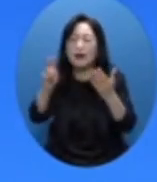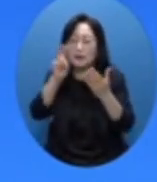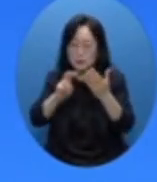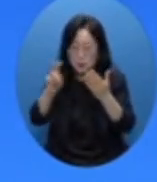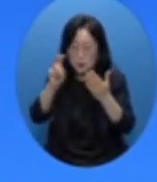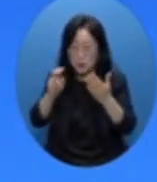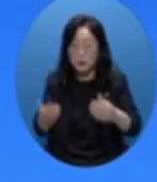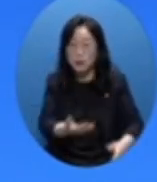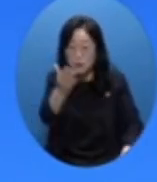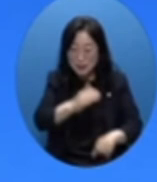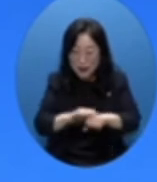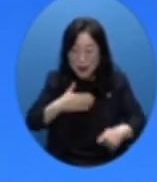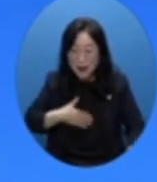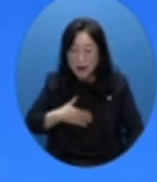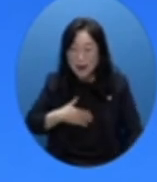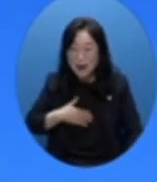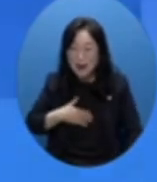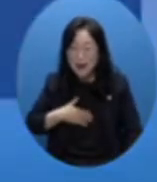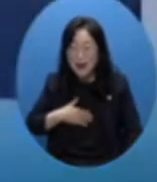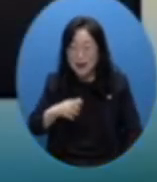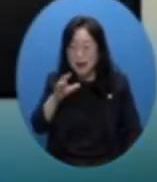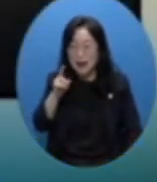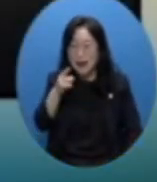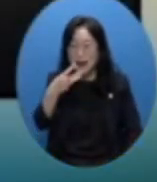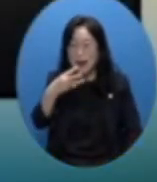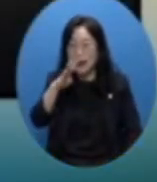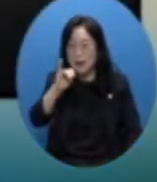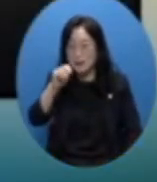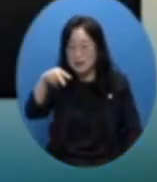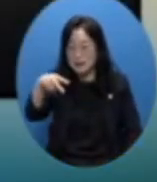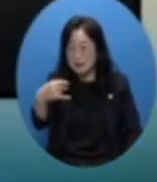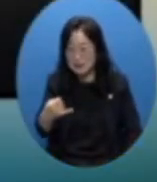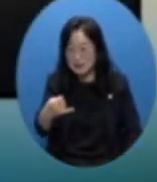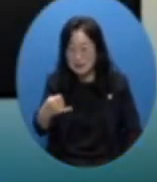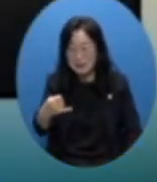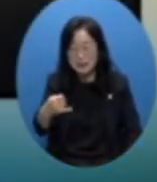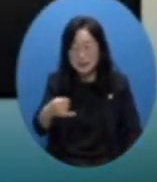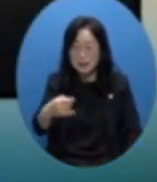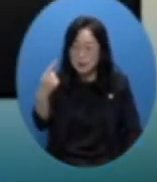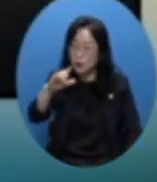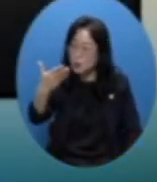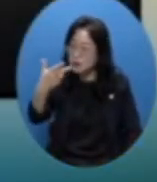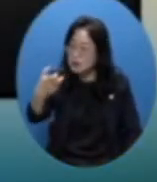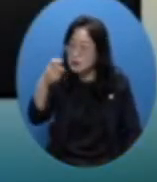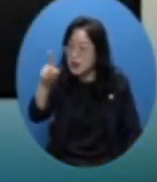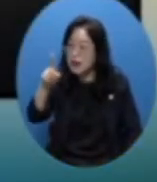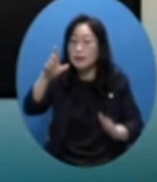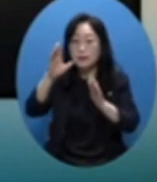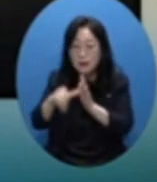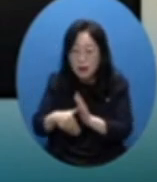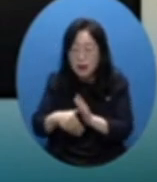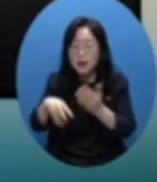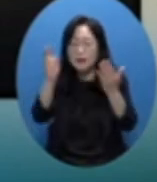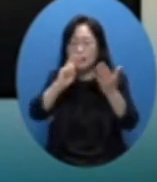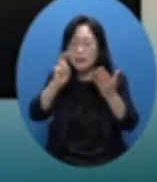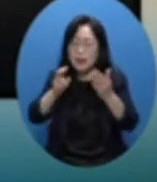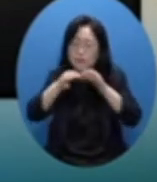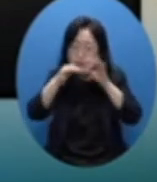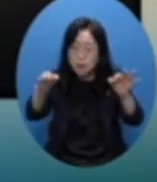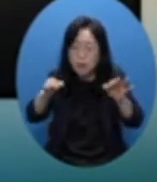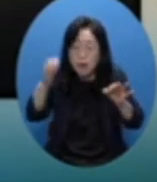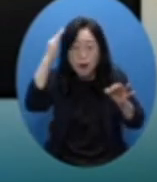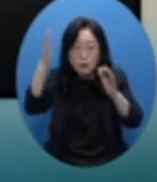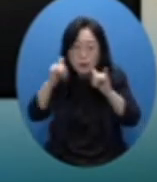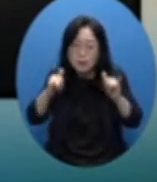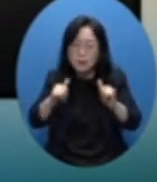여러분이 잘 아시는 l 디스플레이 스토리가 1971년에 기 찬송을 불러서 반도 사람들의 마음에 큰 감동을